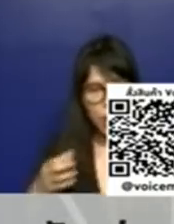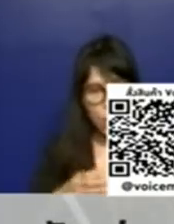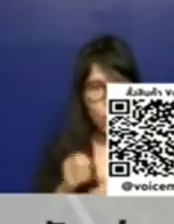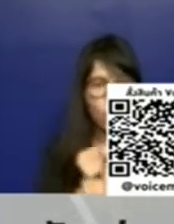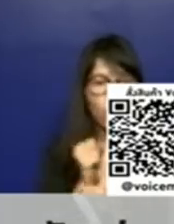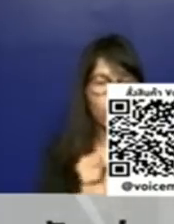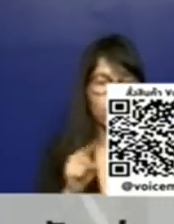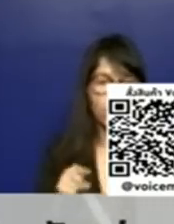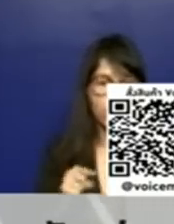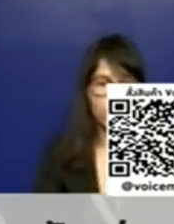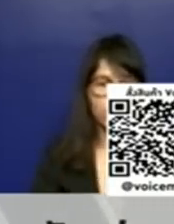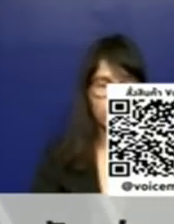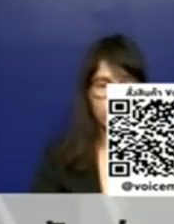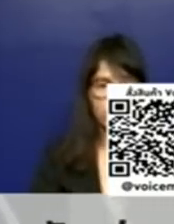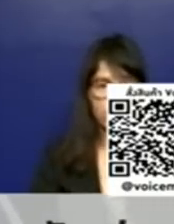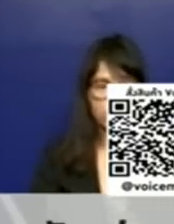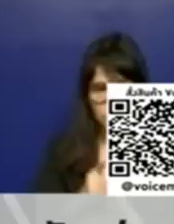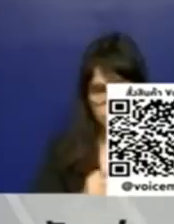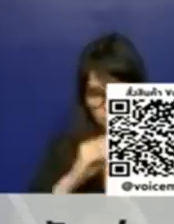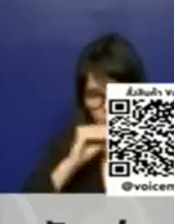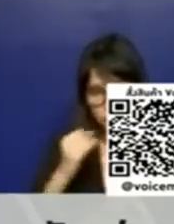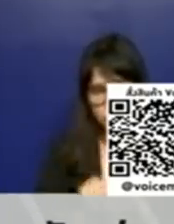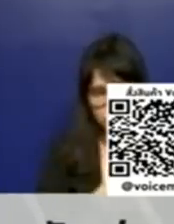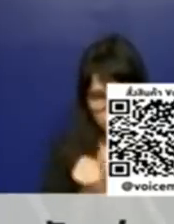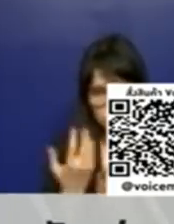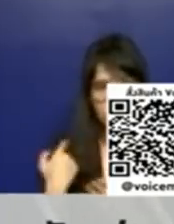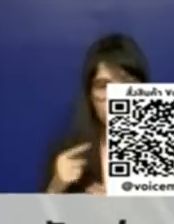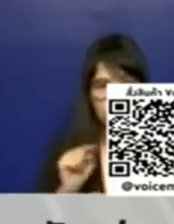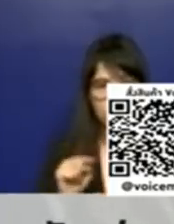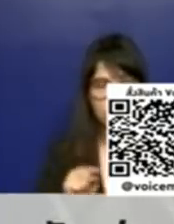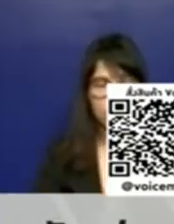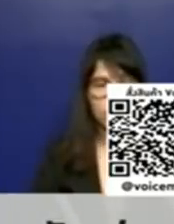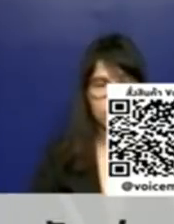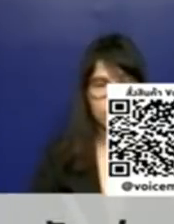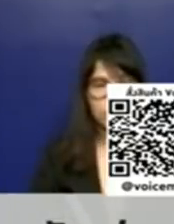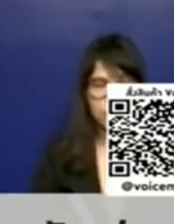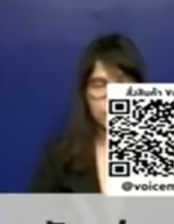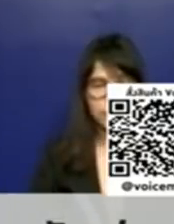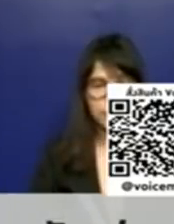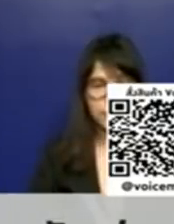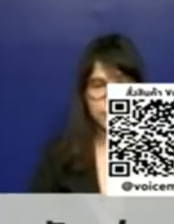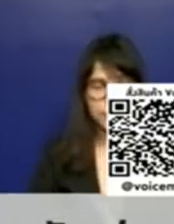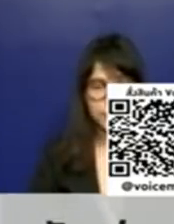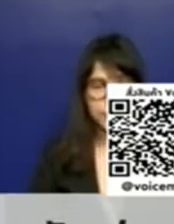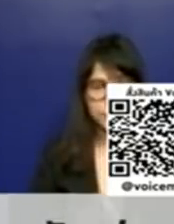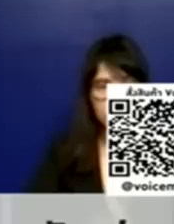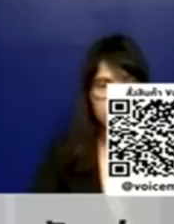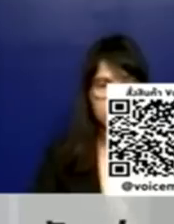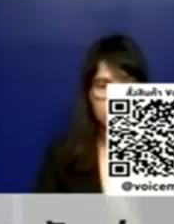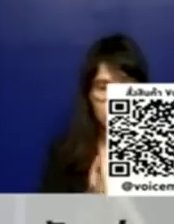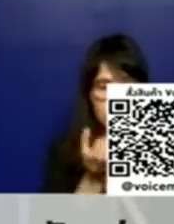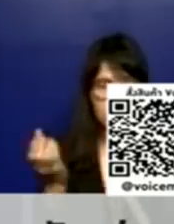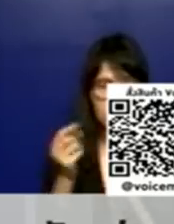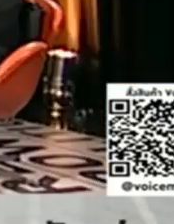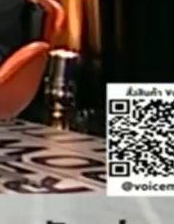สภา เกือบเกือบ เมื่อแต่ว่าทั้งหมดไม่มีประโยชน์เลยฮะสร้างภาพ คือเขาไม่ตอบสักอย่างมันก็มีปัญหานะฮะ ก็ยกมือกันในส